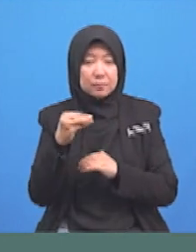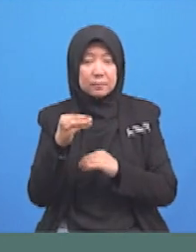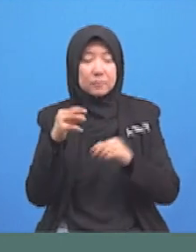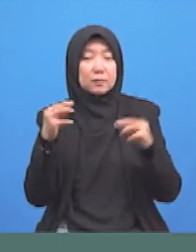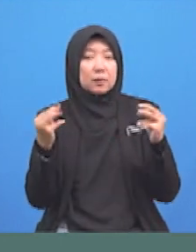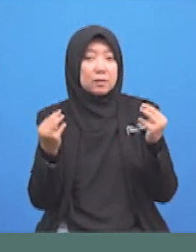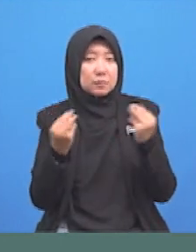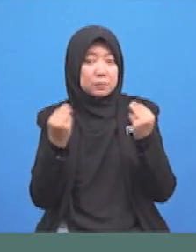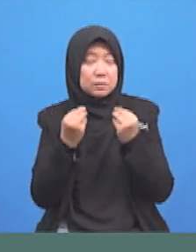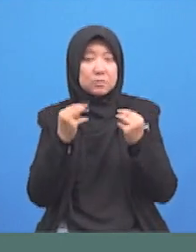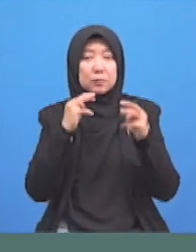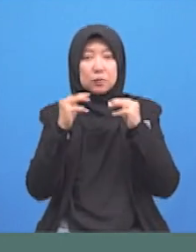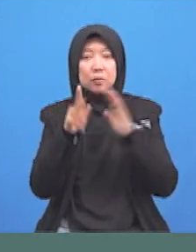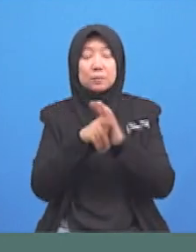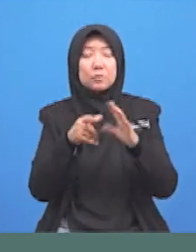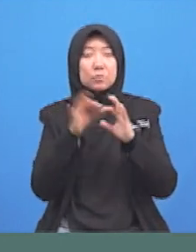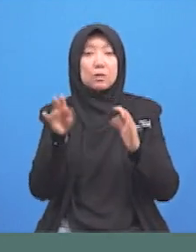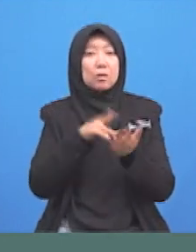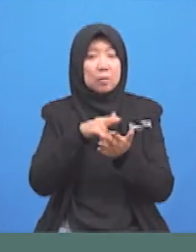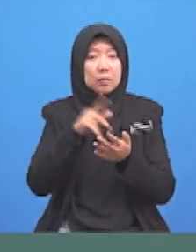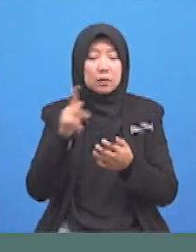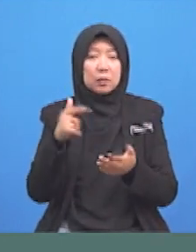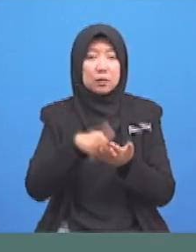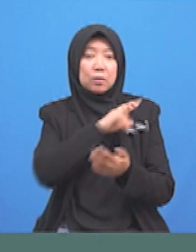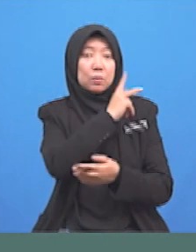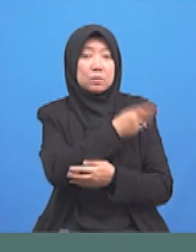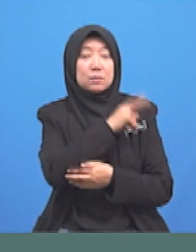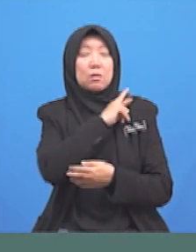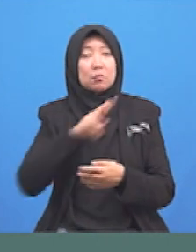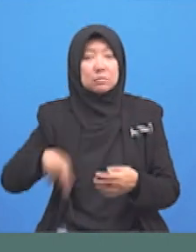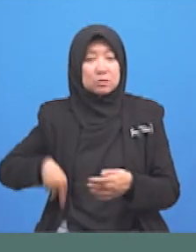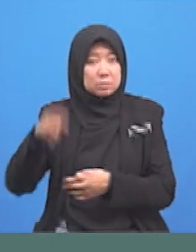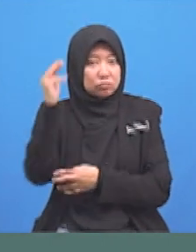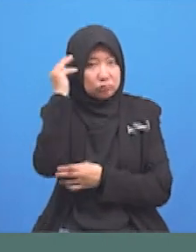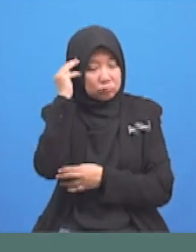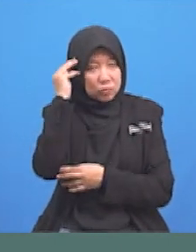Persekutuan ini telah melemahkan lagi kuasa Raja-Raja Melayu.